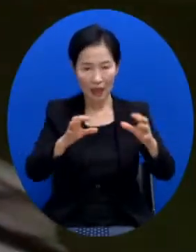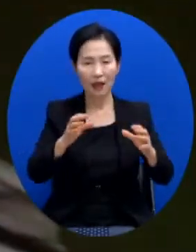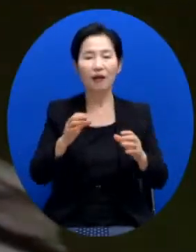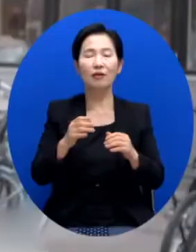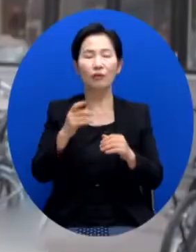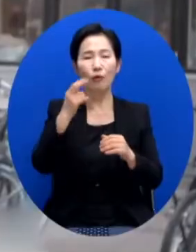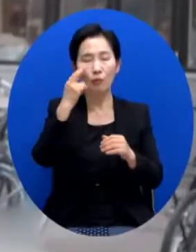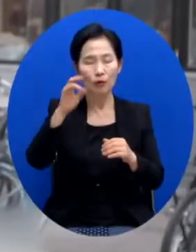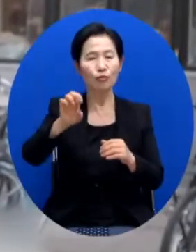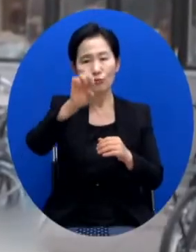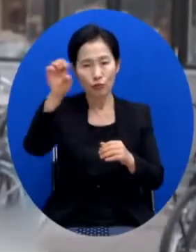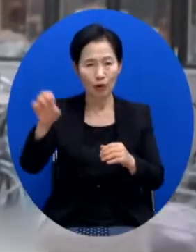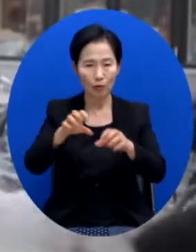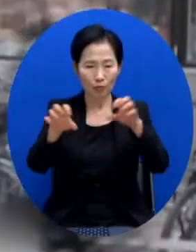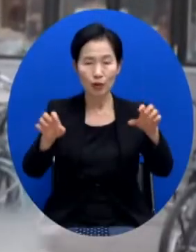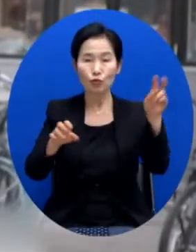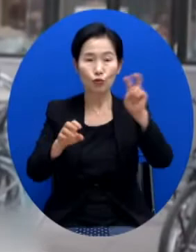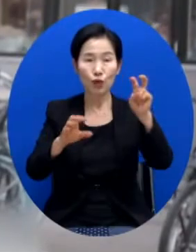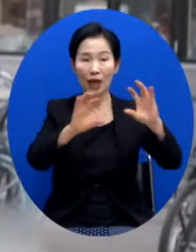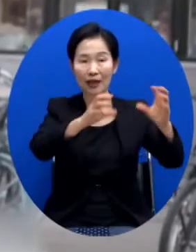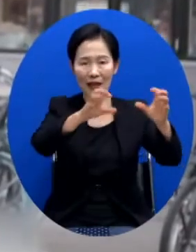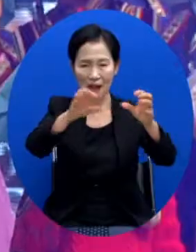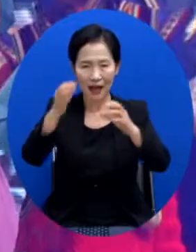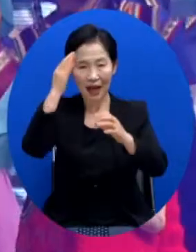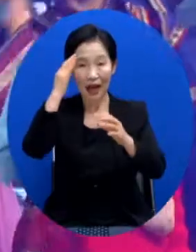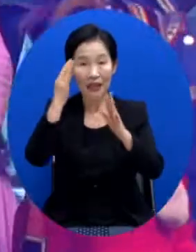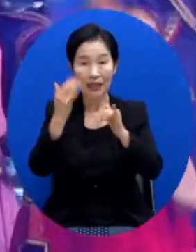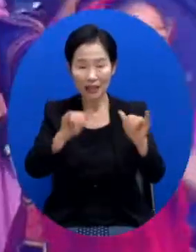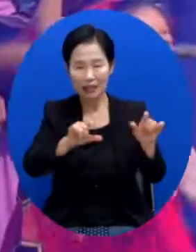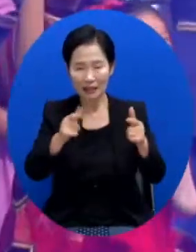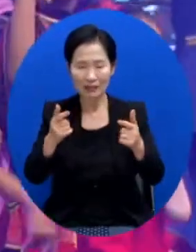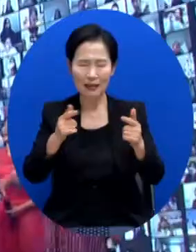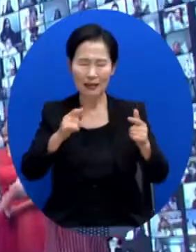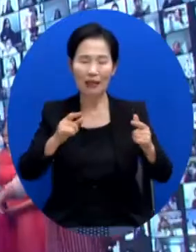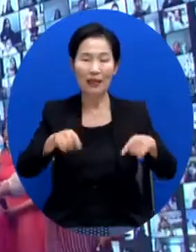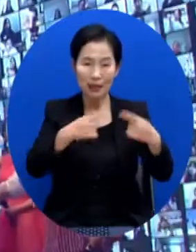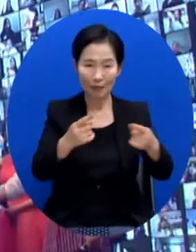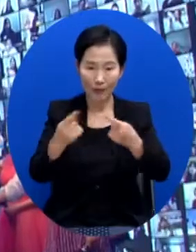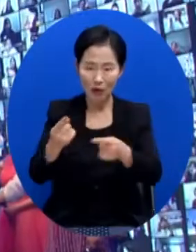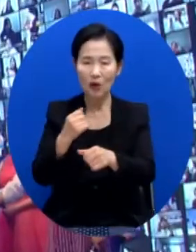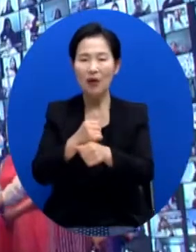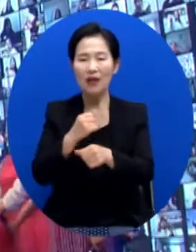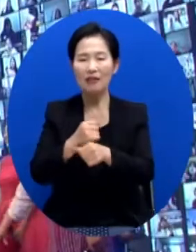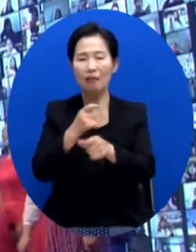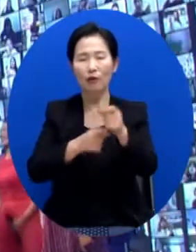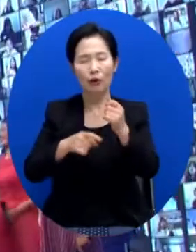세계에 수 무개 나라 한인들이 다양한 모습으로 참여해 더욱 의미 있었다 는 평가를 받고 있습니다